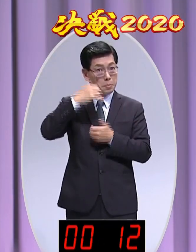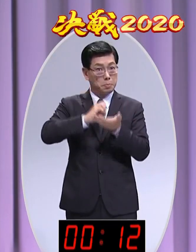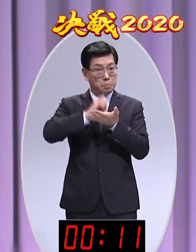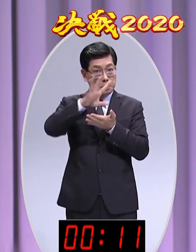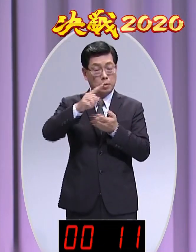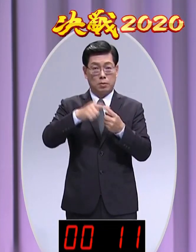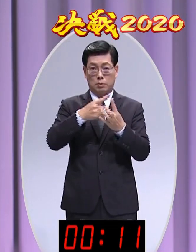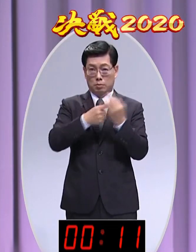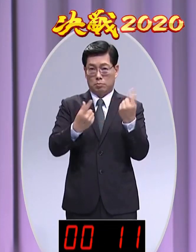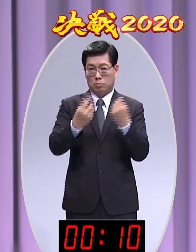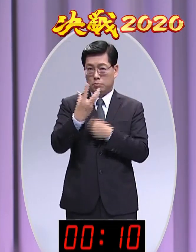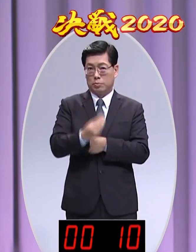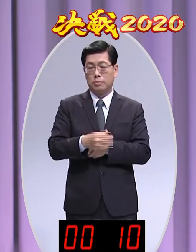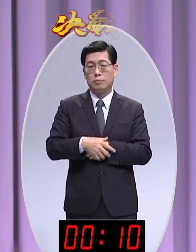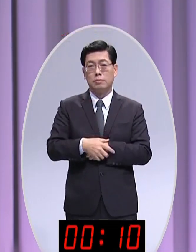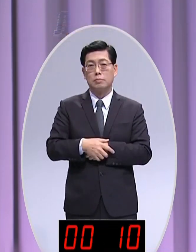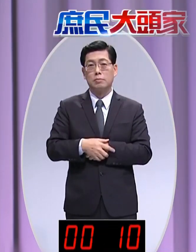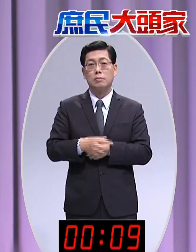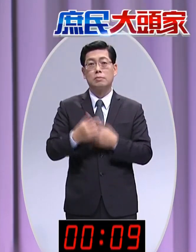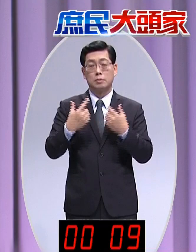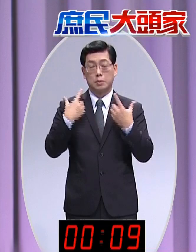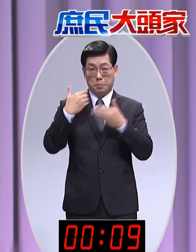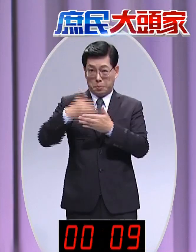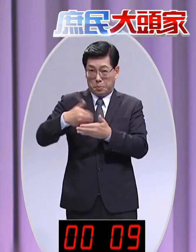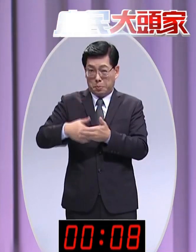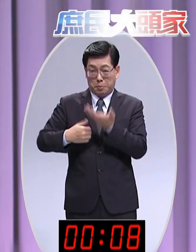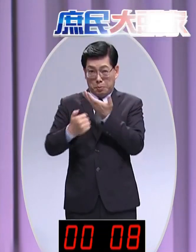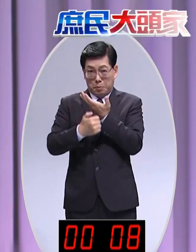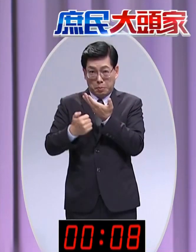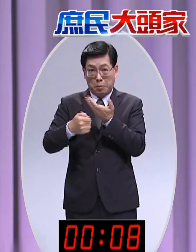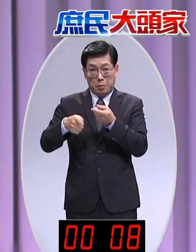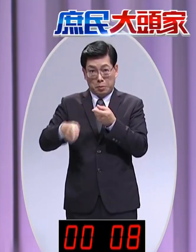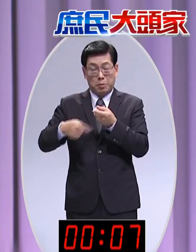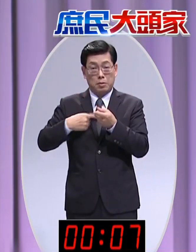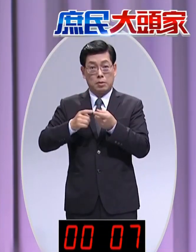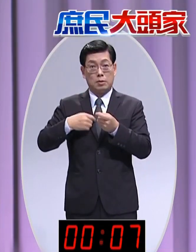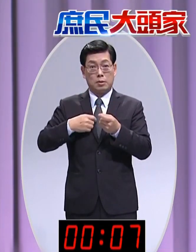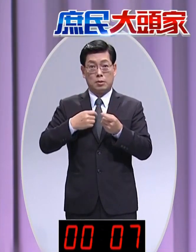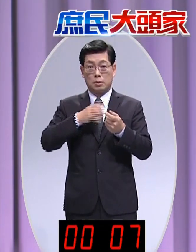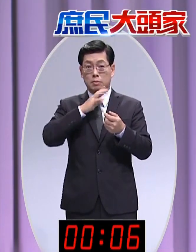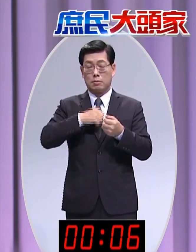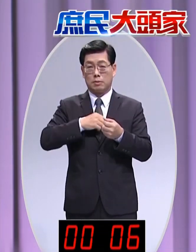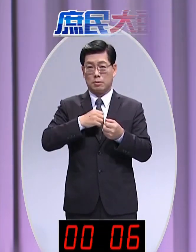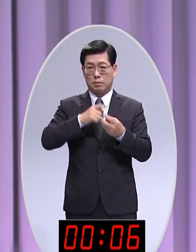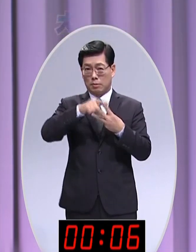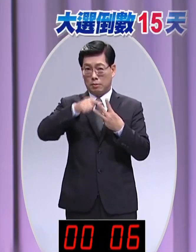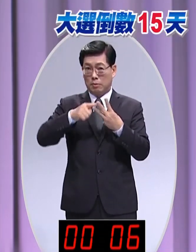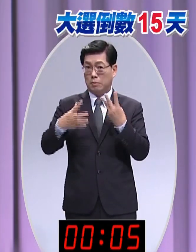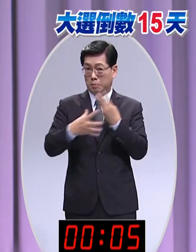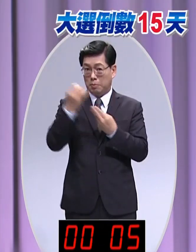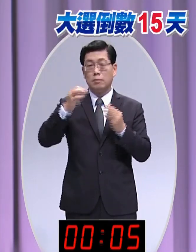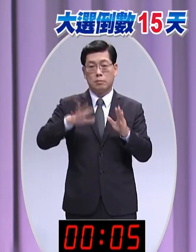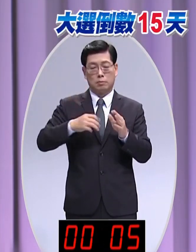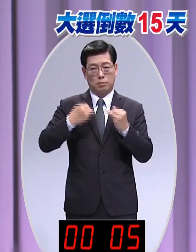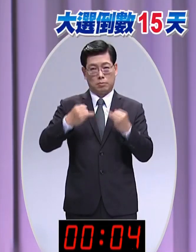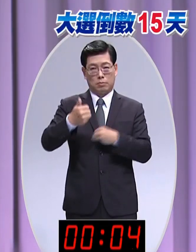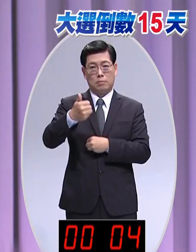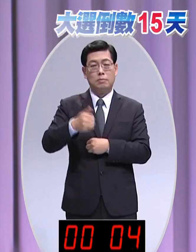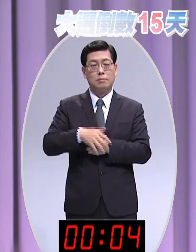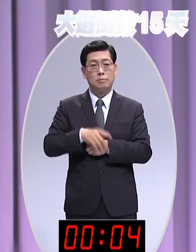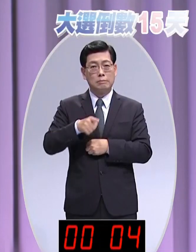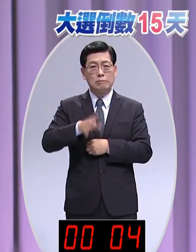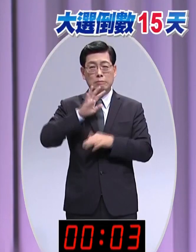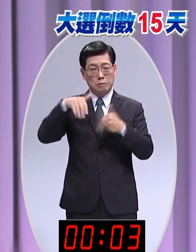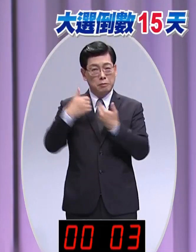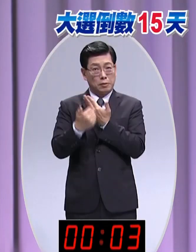目也降低了。我们从减少毒品供给需求危害三管齐下，逐渐看到了成果。这个